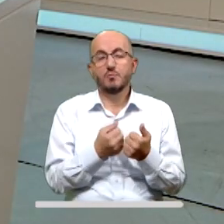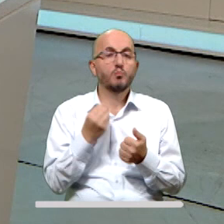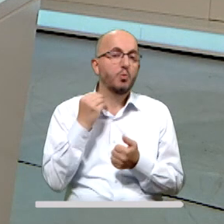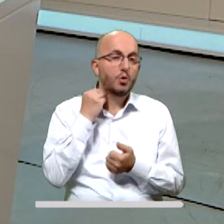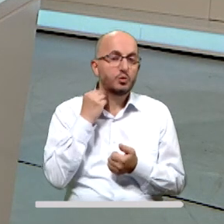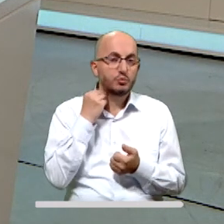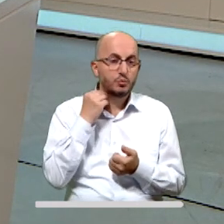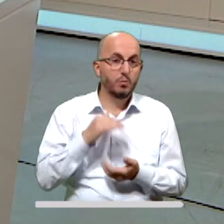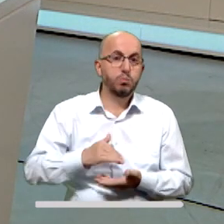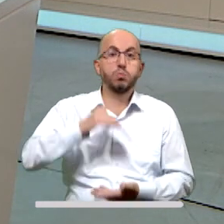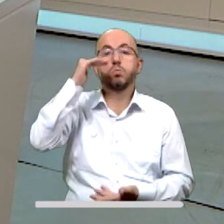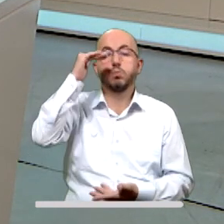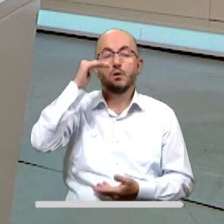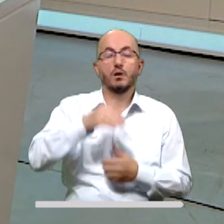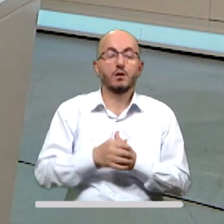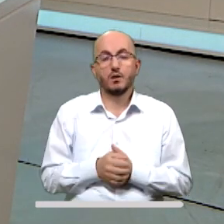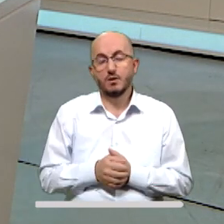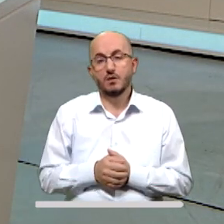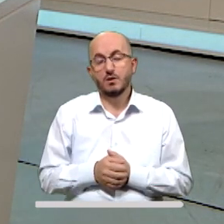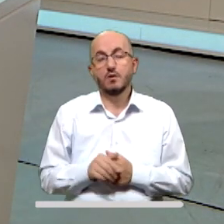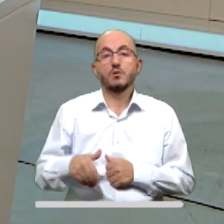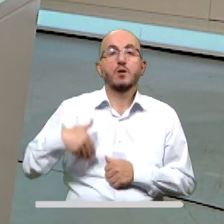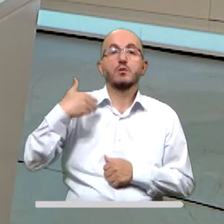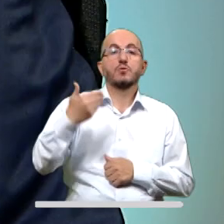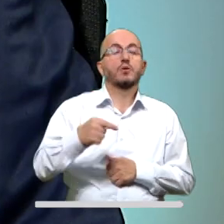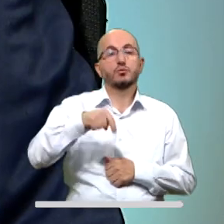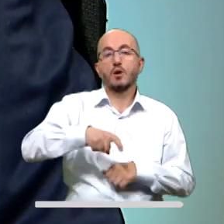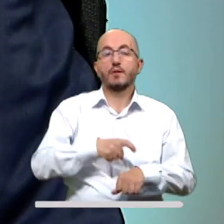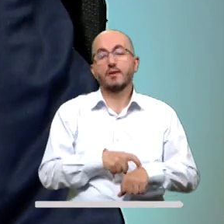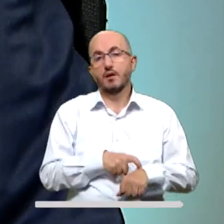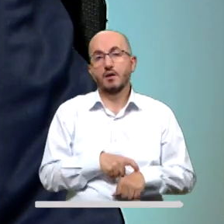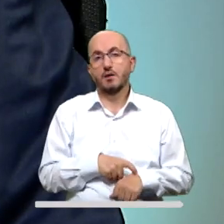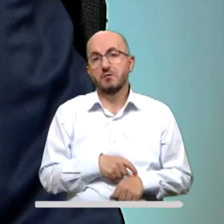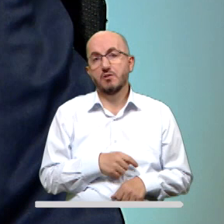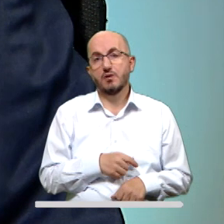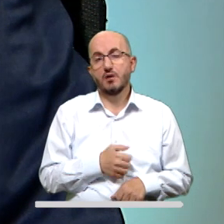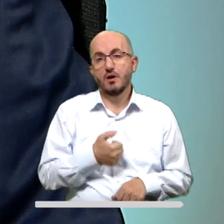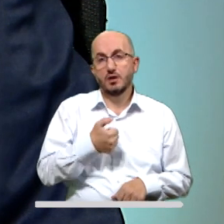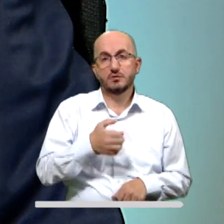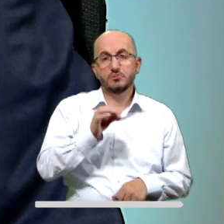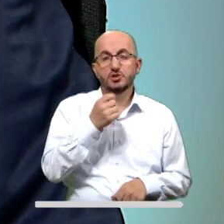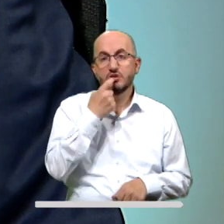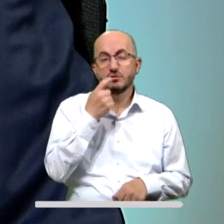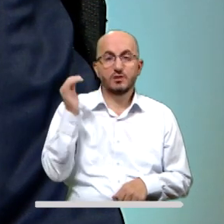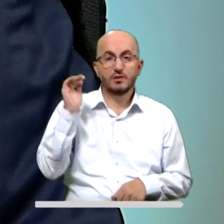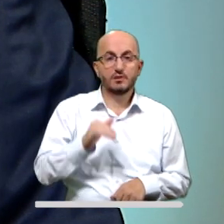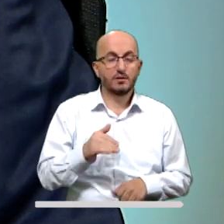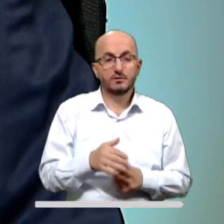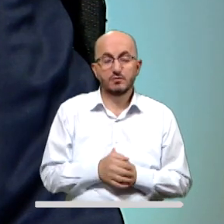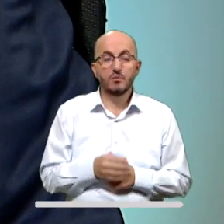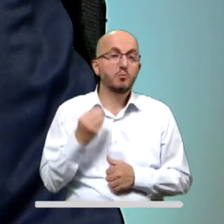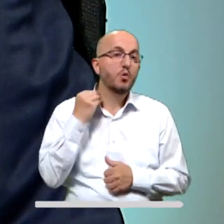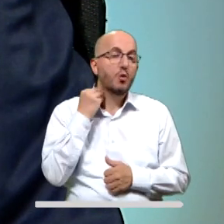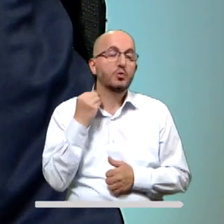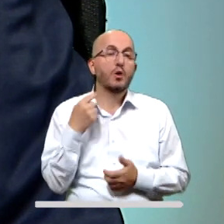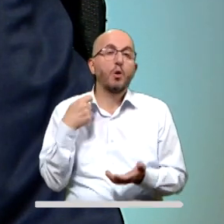Borçlandım. Evet. Ondan sonra da şu anda, misal 60 yaşlarına geldik,